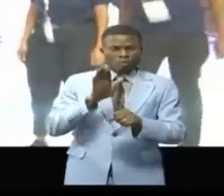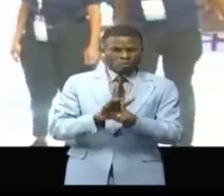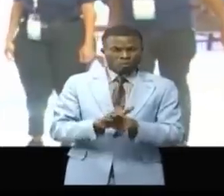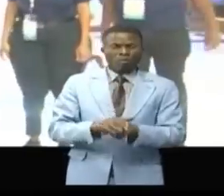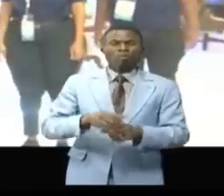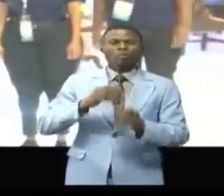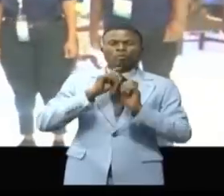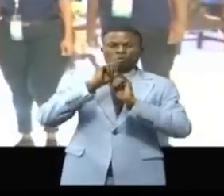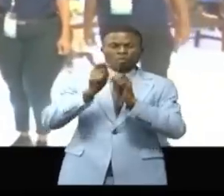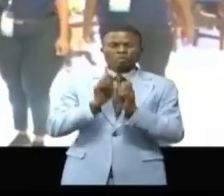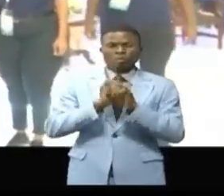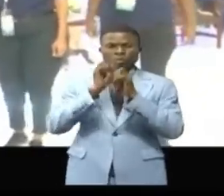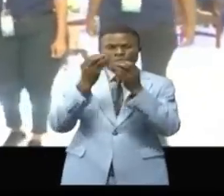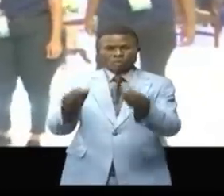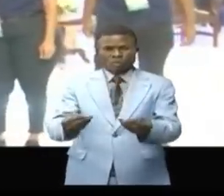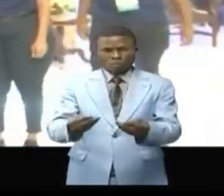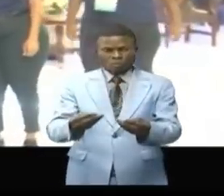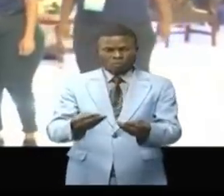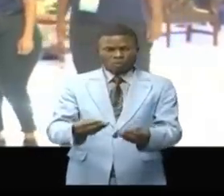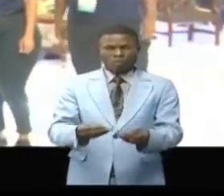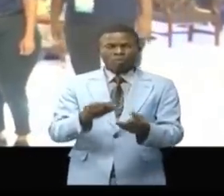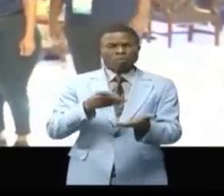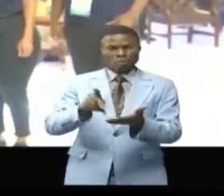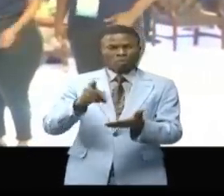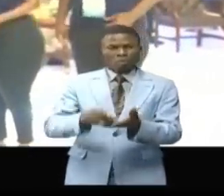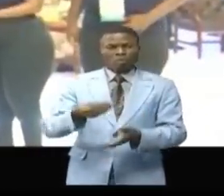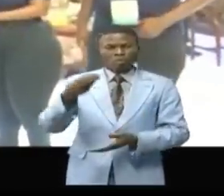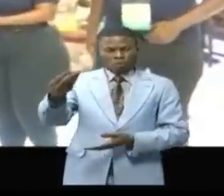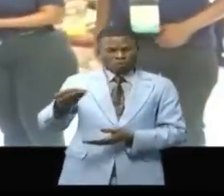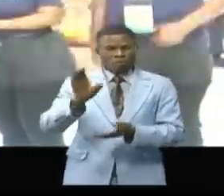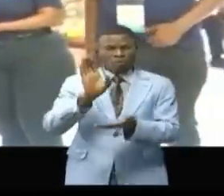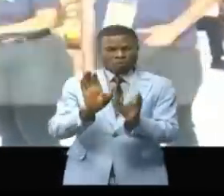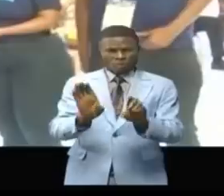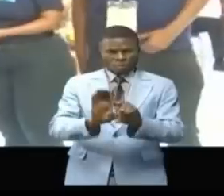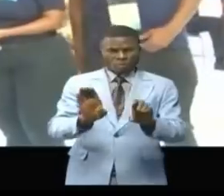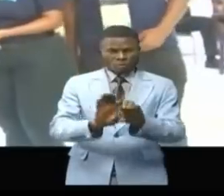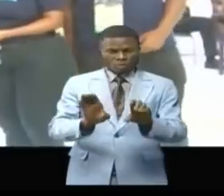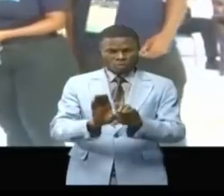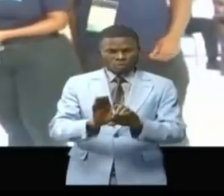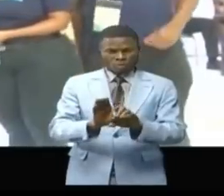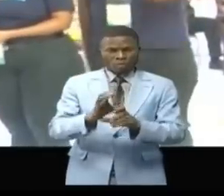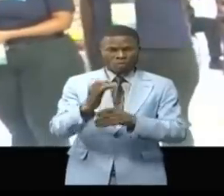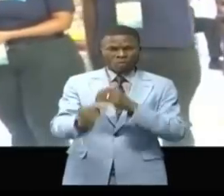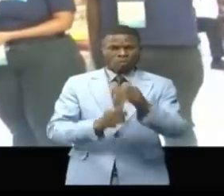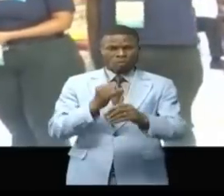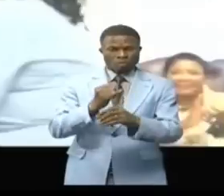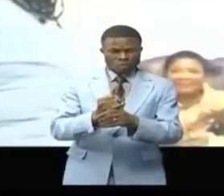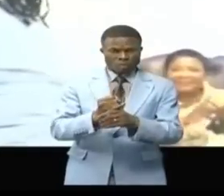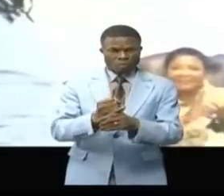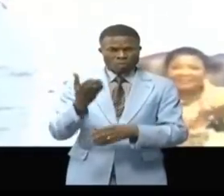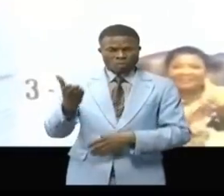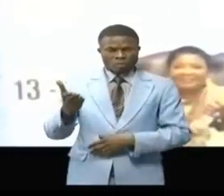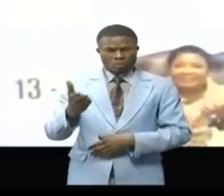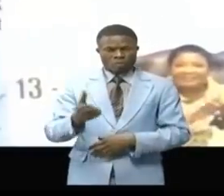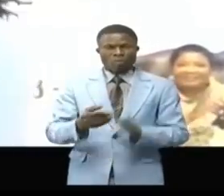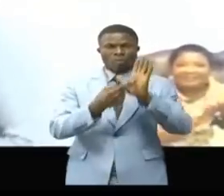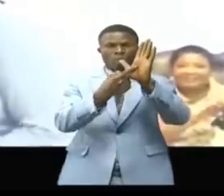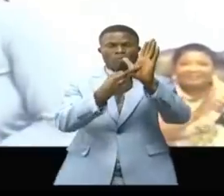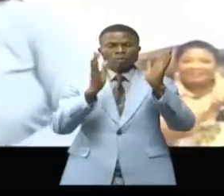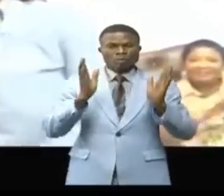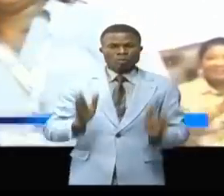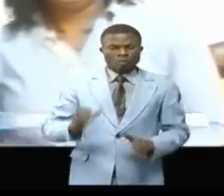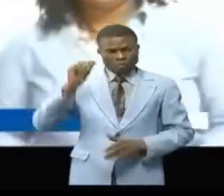leur participation. La remise des récompenses est déroulée au Zimbabwe International Exhibition Center. Des représentants